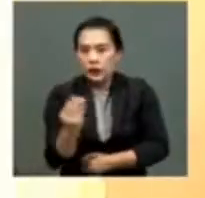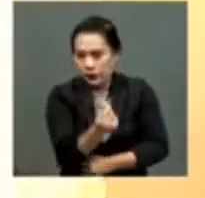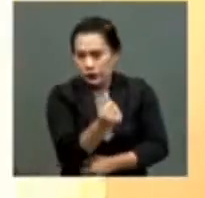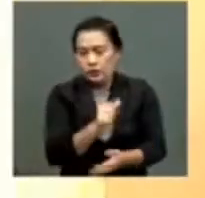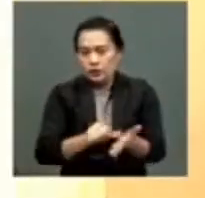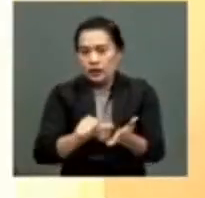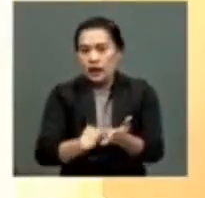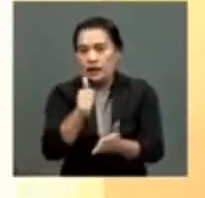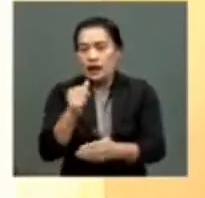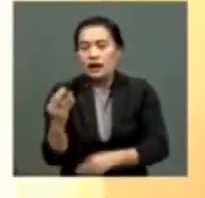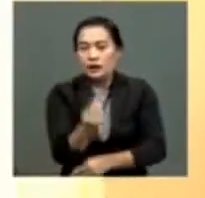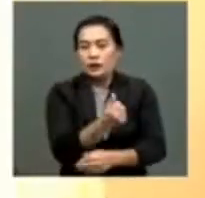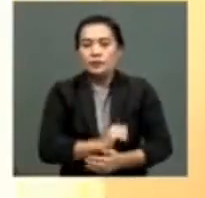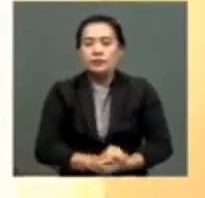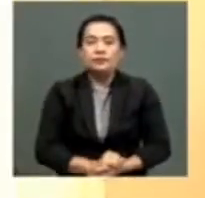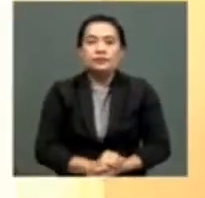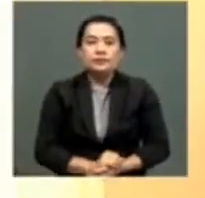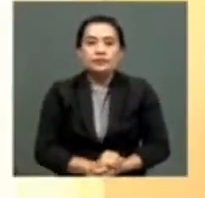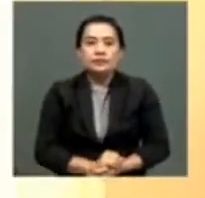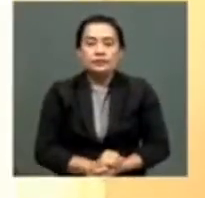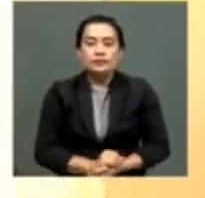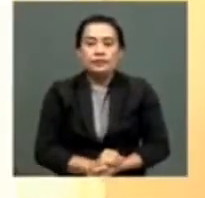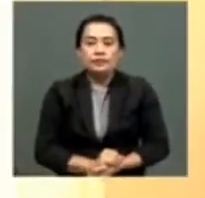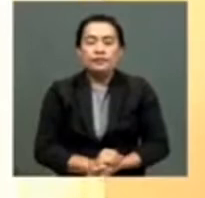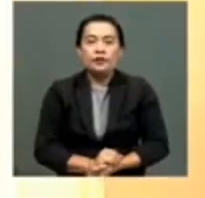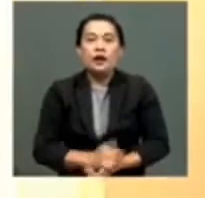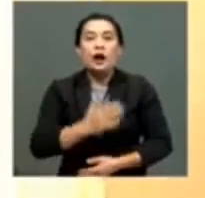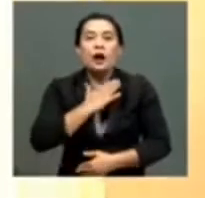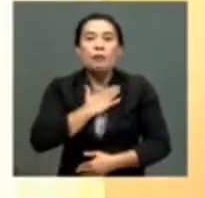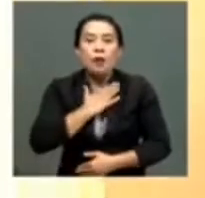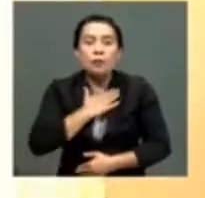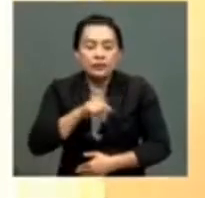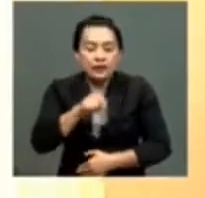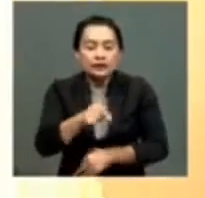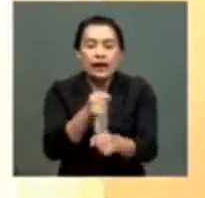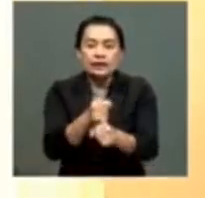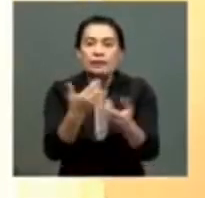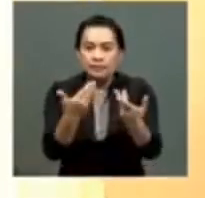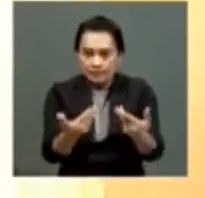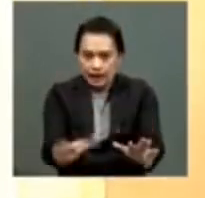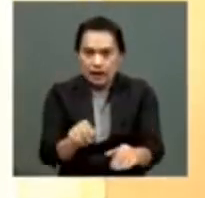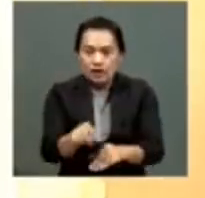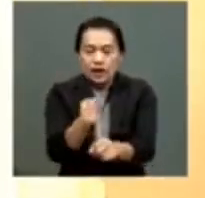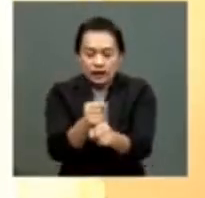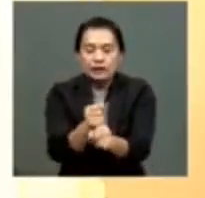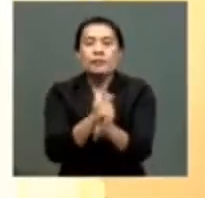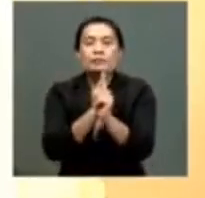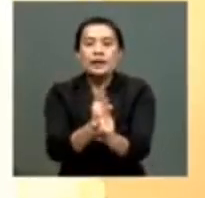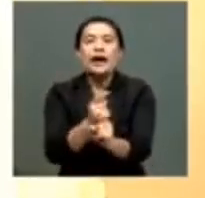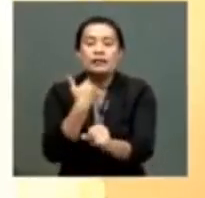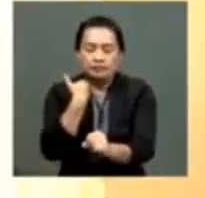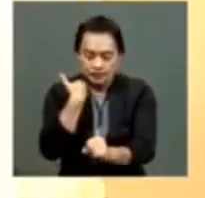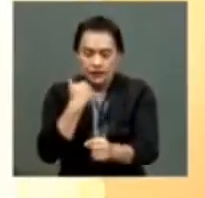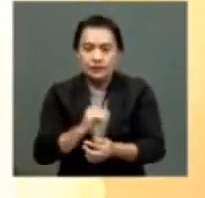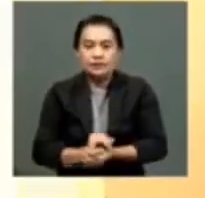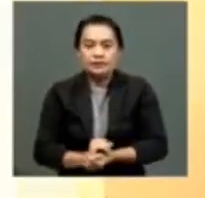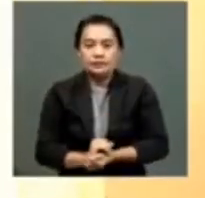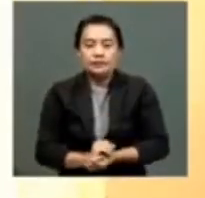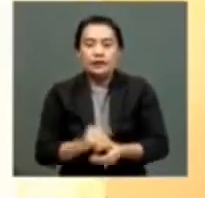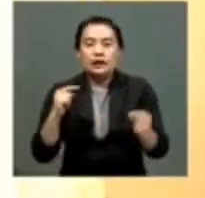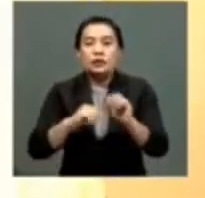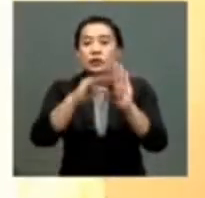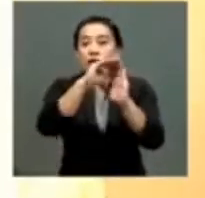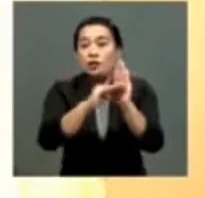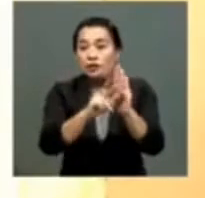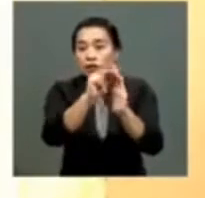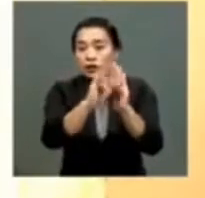นี่เป็นส่วนหนึ่งบางเรื่องผมได้สั่งการไปแล้วและเริ่มเกิดการปฏิบัติขึ้นแล้วนะครับในส่วนของระดับนโยบายและ